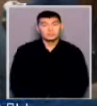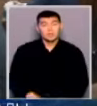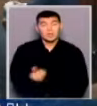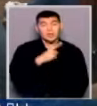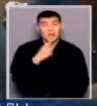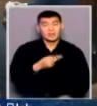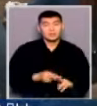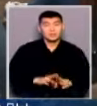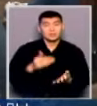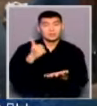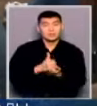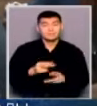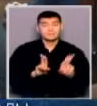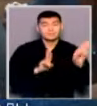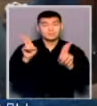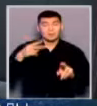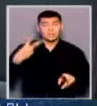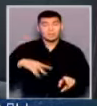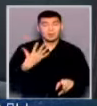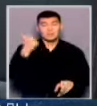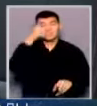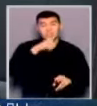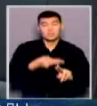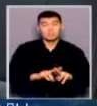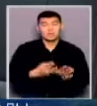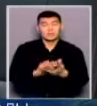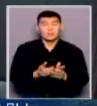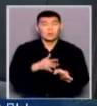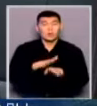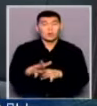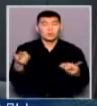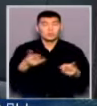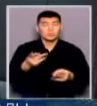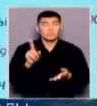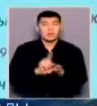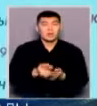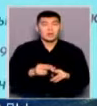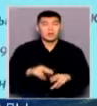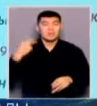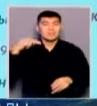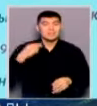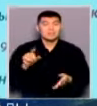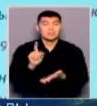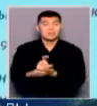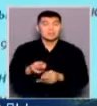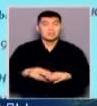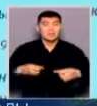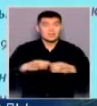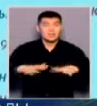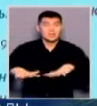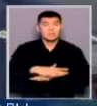кетейік, тұжырымдаманың негізгі ережелер 2025 жылға дейін іске асырылуы тиіс, яғни президент тапсырмасына сәйкес